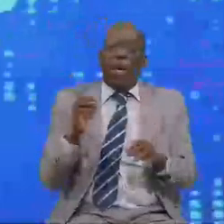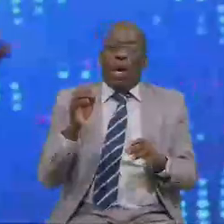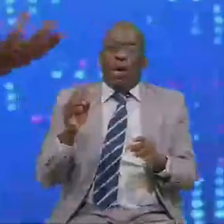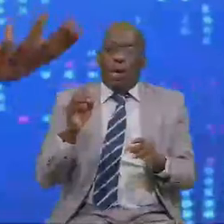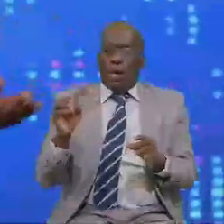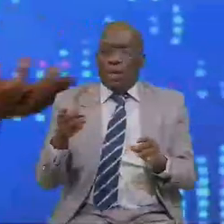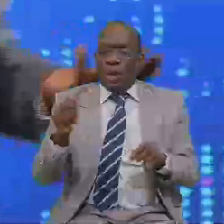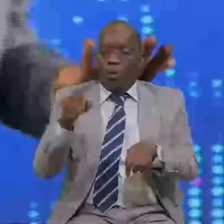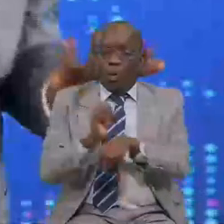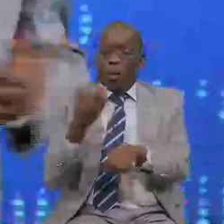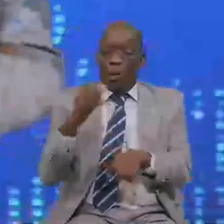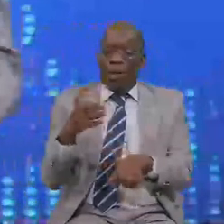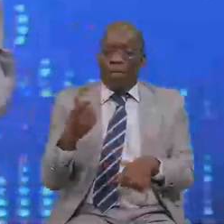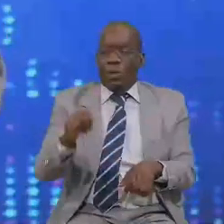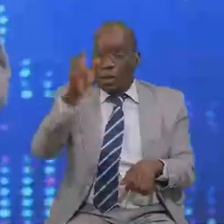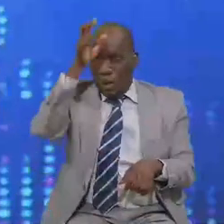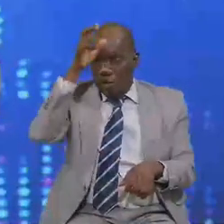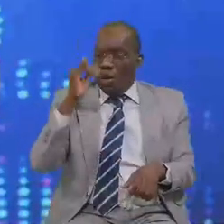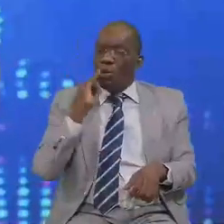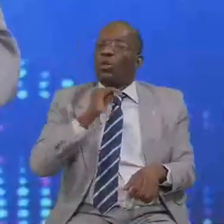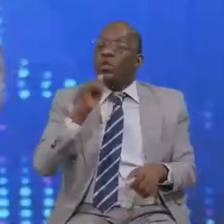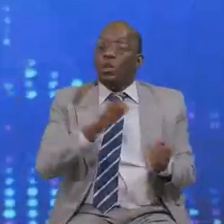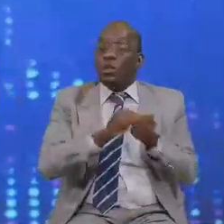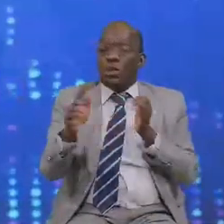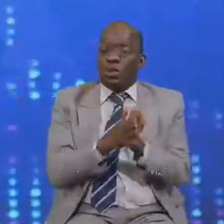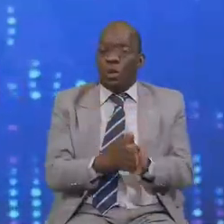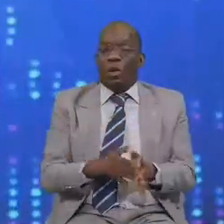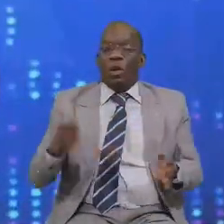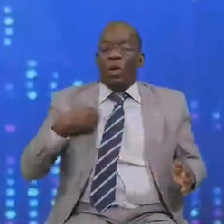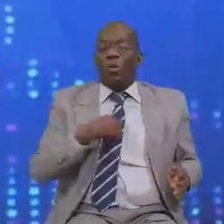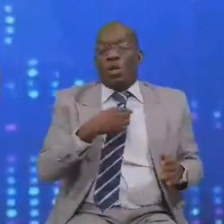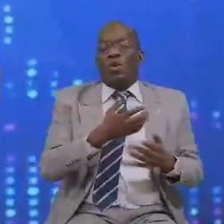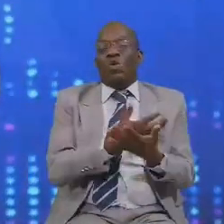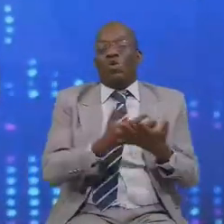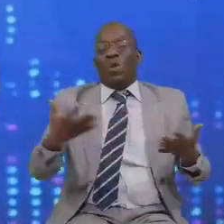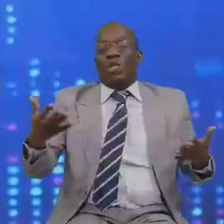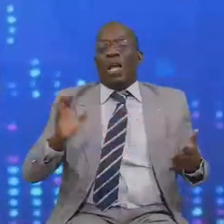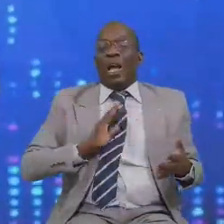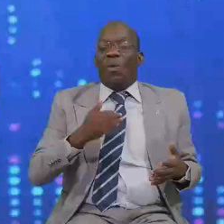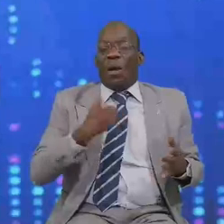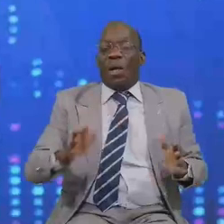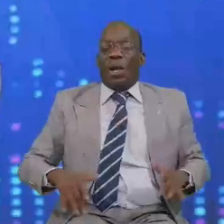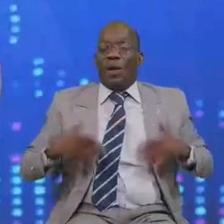diable ne sont jamais détruites, nous perdons notre vie et nos ressources.